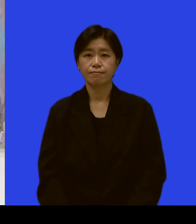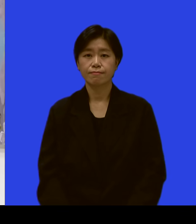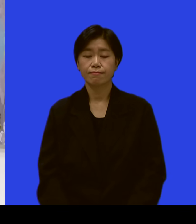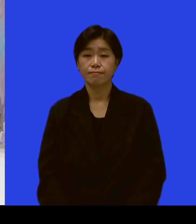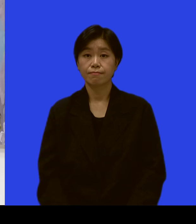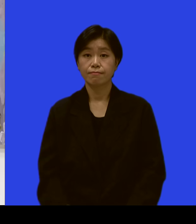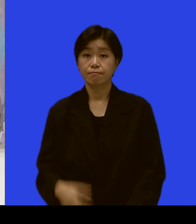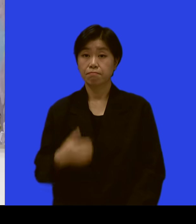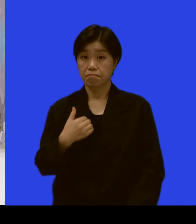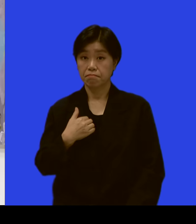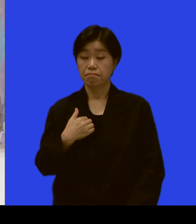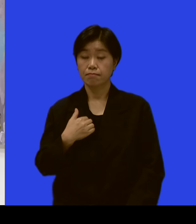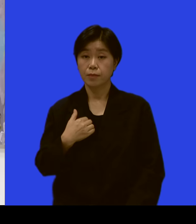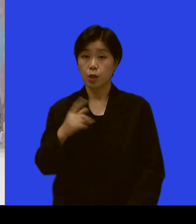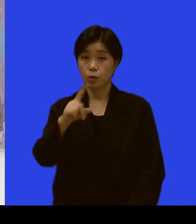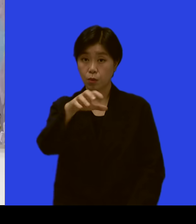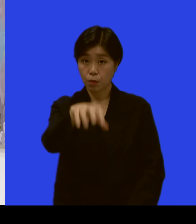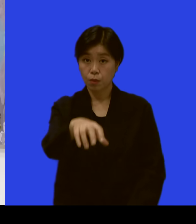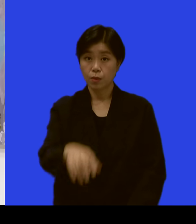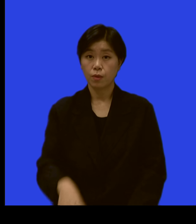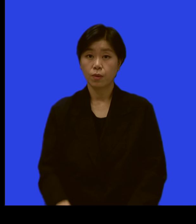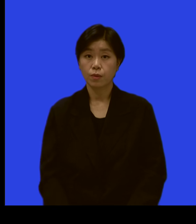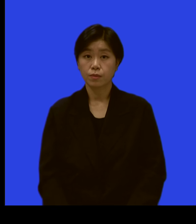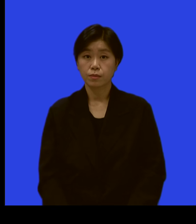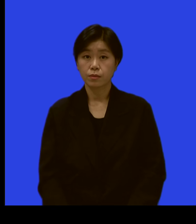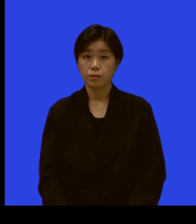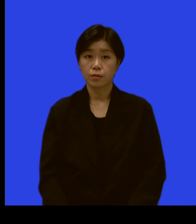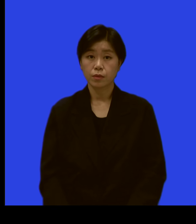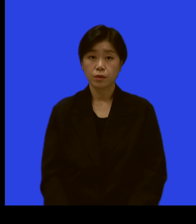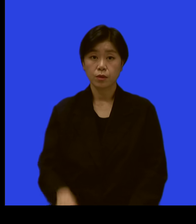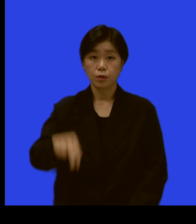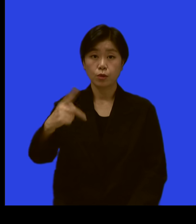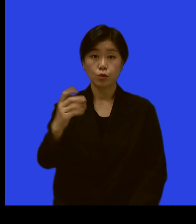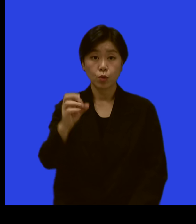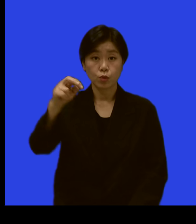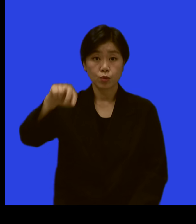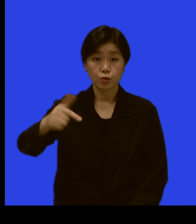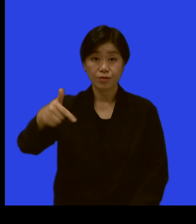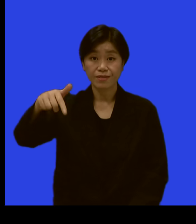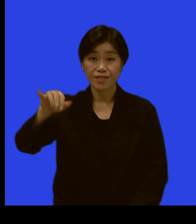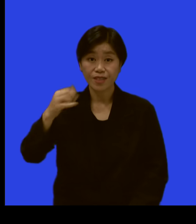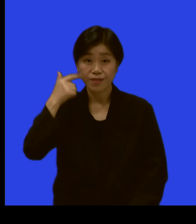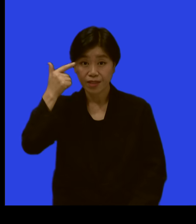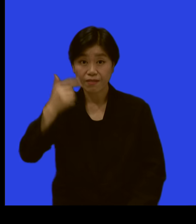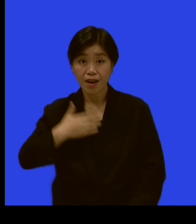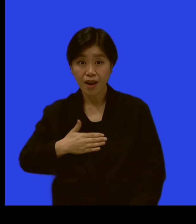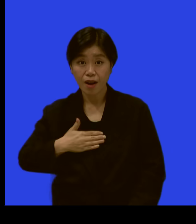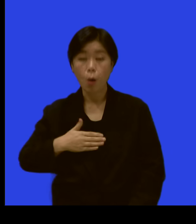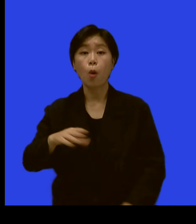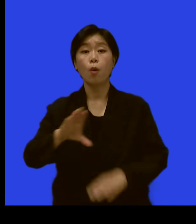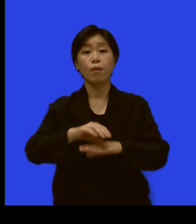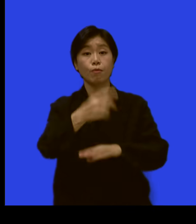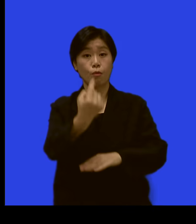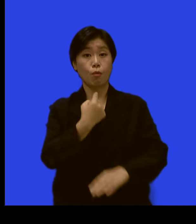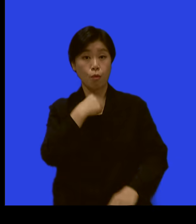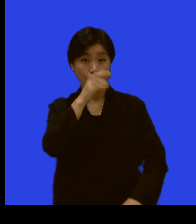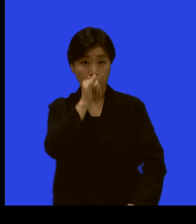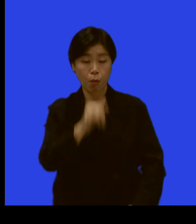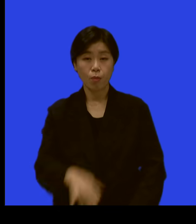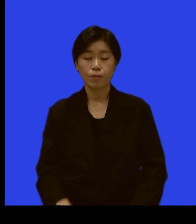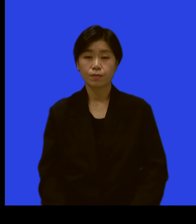사역의 현장에서 혹시 그 송준기 목사님이라고 하시나요? 아, 여기 출연하셨어요. 맞아요. 나오셨었죠. 하시나요? 네네네.